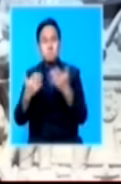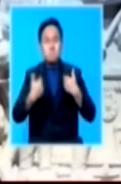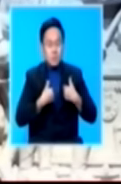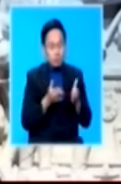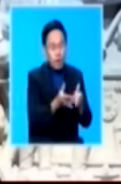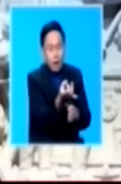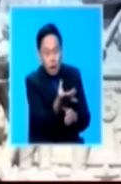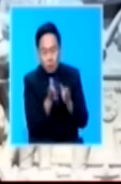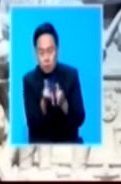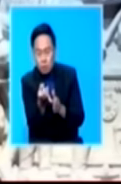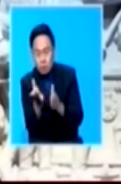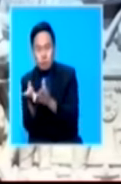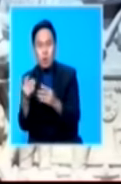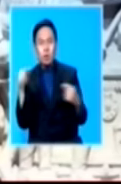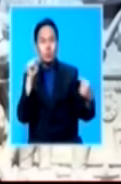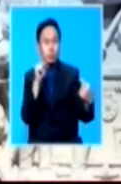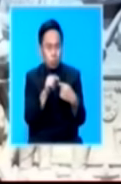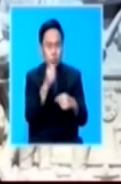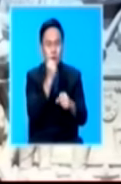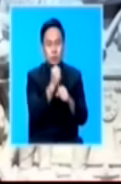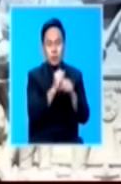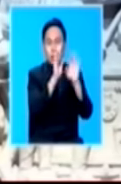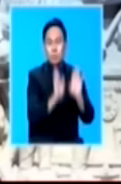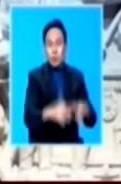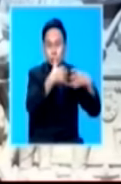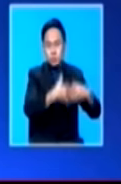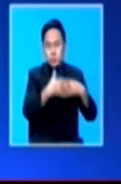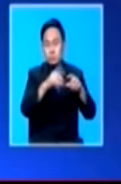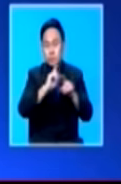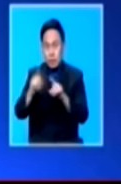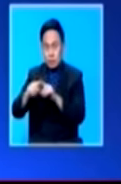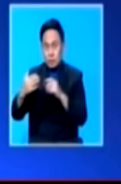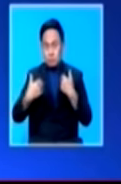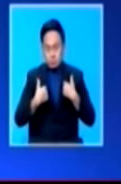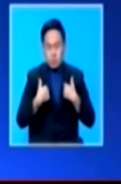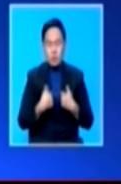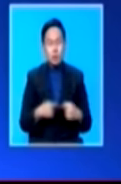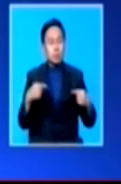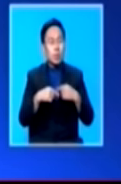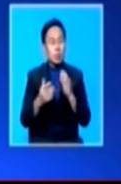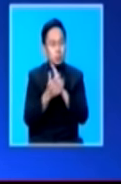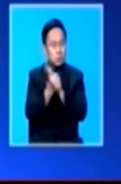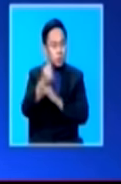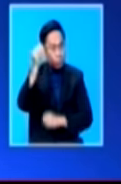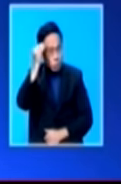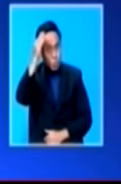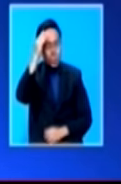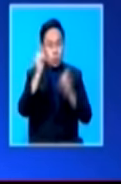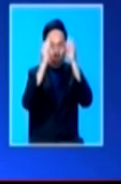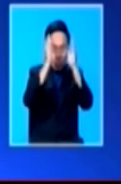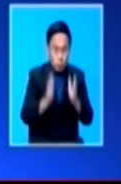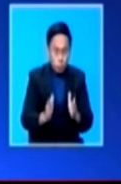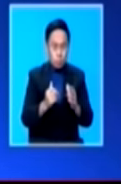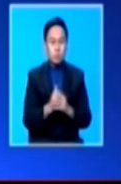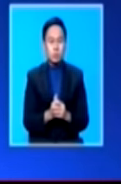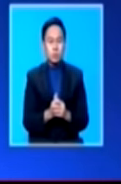เนี่ยเพื่อเหมาะสมกับกิจการหลายอย่างนะครับโดยเฉพาะยิ่งในเรื่องของการใช้ความรู้ในการเป็นครูในการ